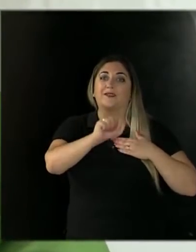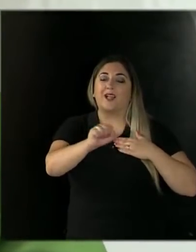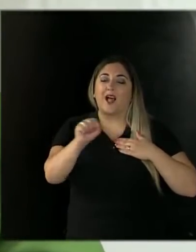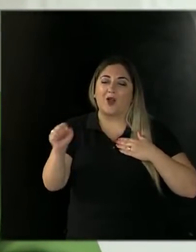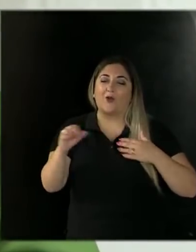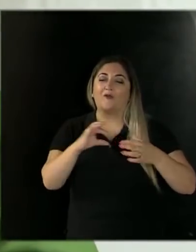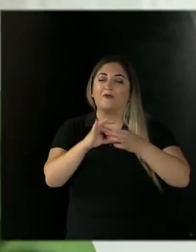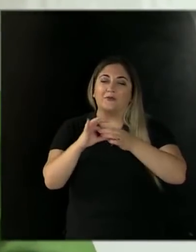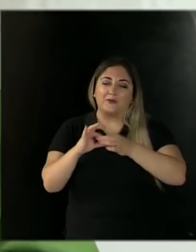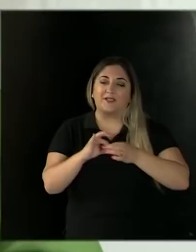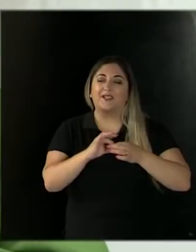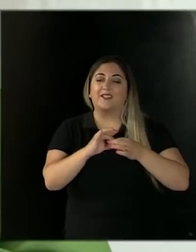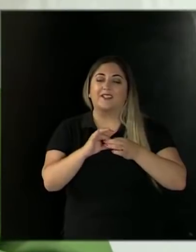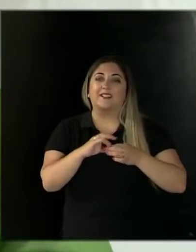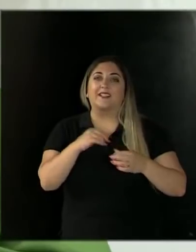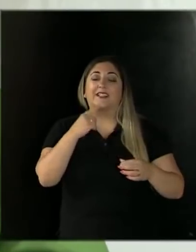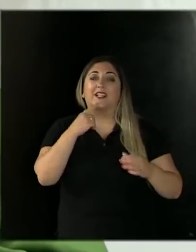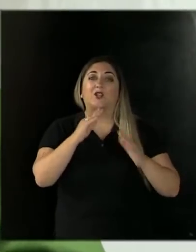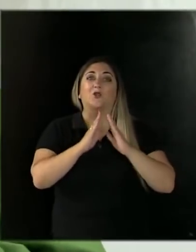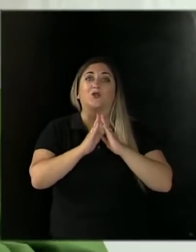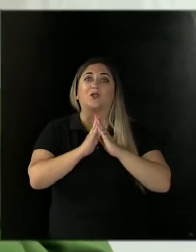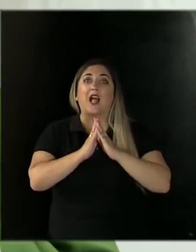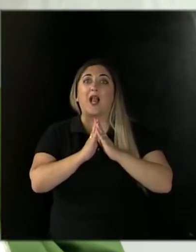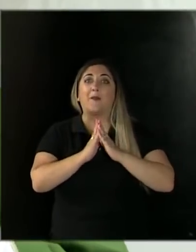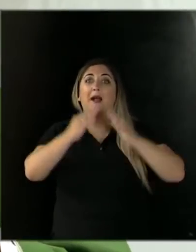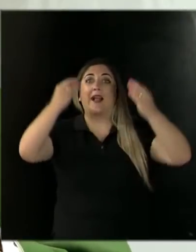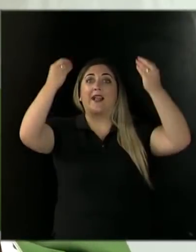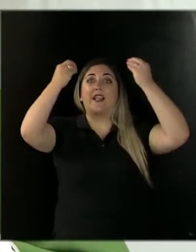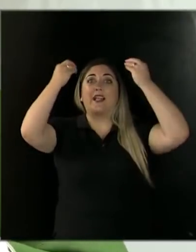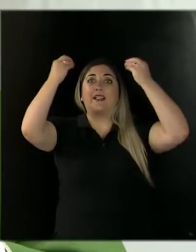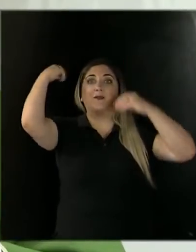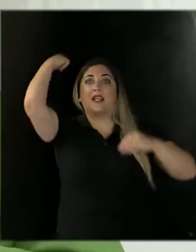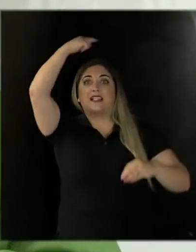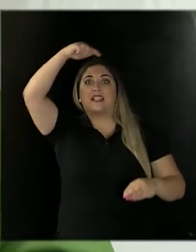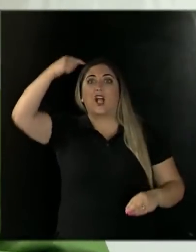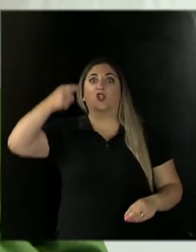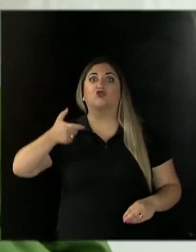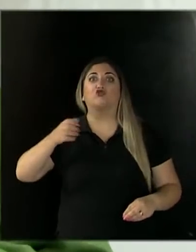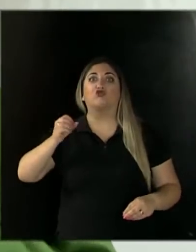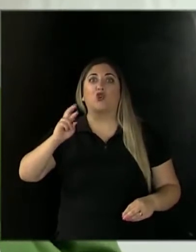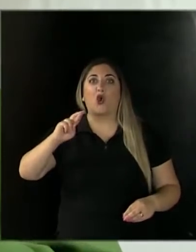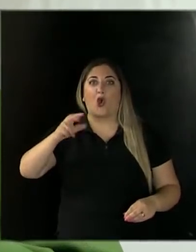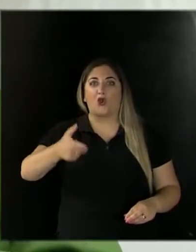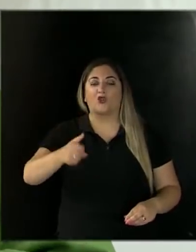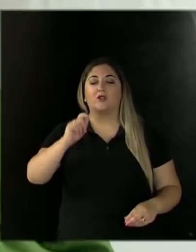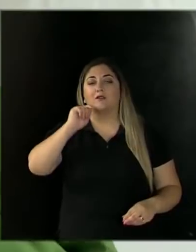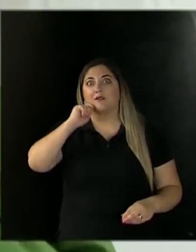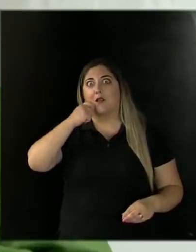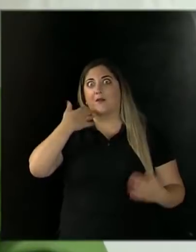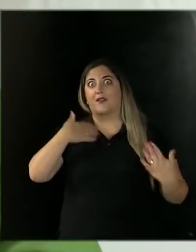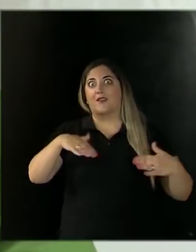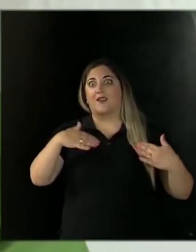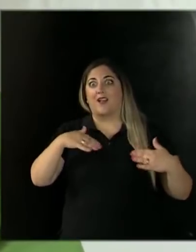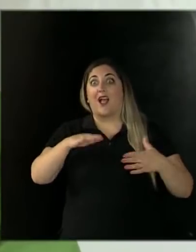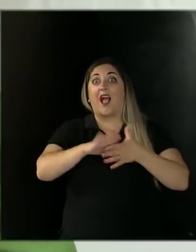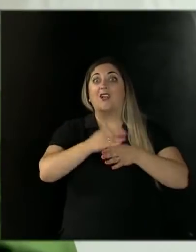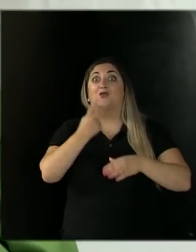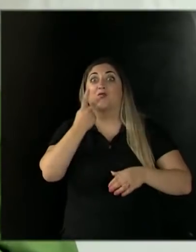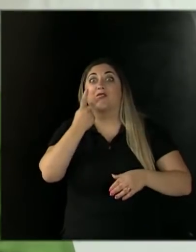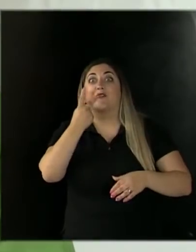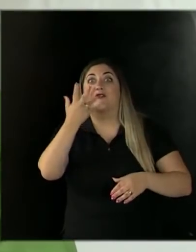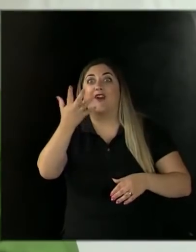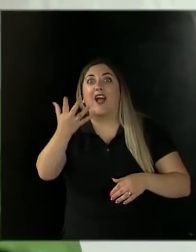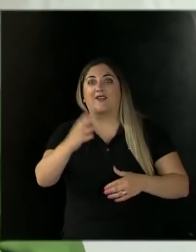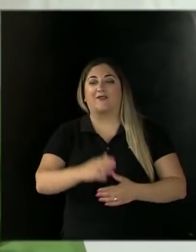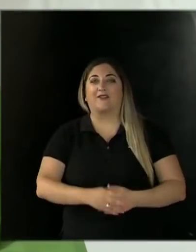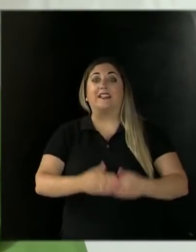magħkom ngħidu dik it-talba jgħallimna San George Preka li hija tant sabiħa fl-anniversarji.